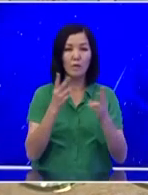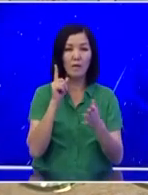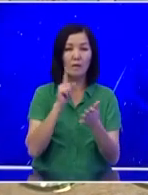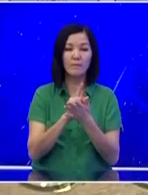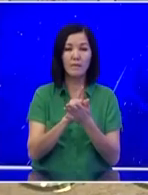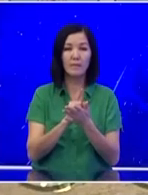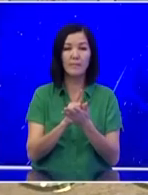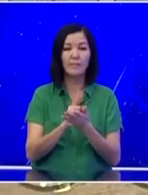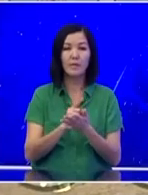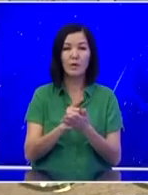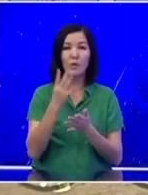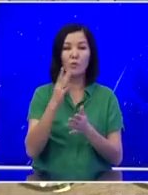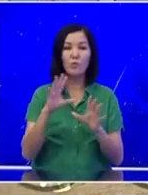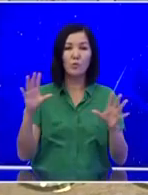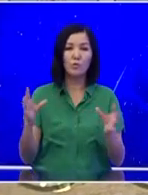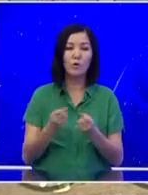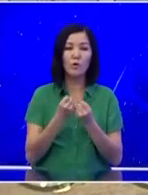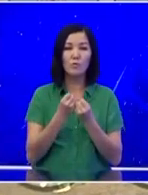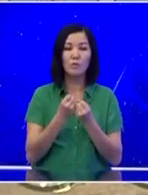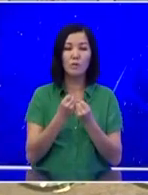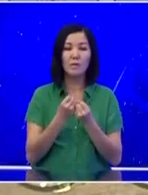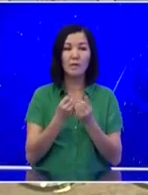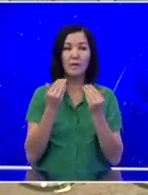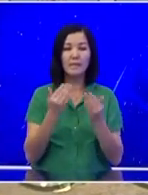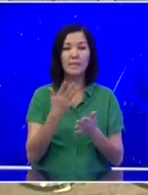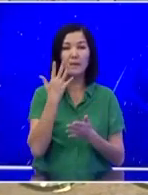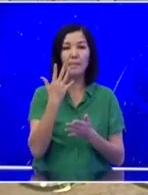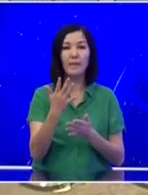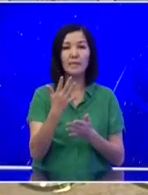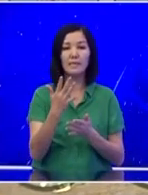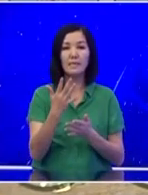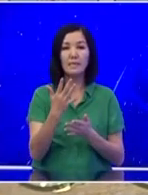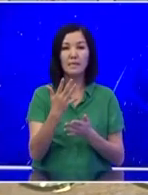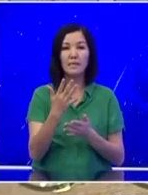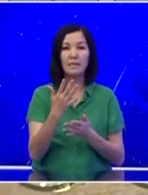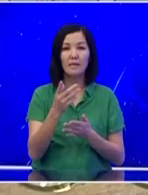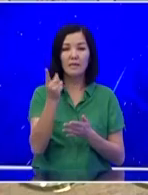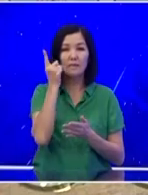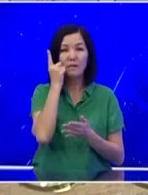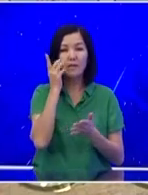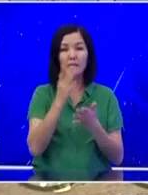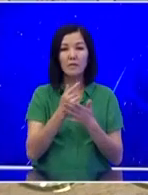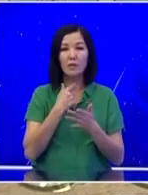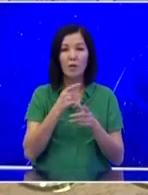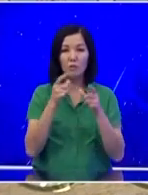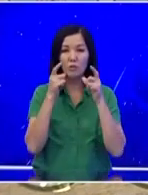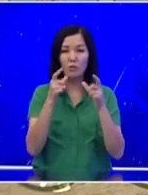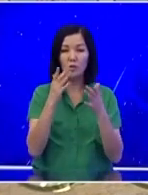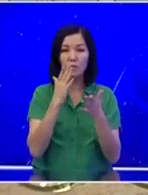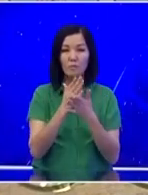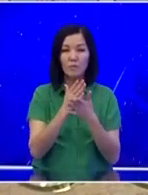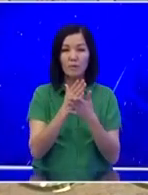4 құтқарушы арналған вышкаларымыз бар. Әзірге 5 экипировка рациямыз бар, дауыс күшейткішіміз